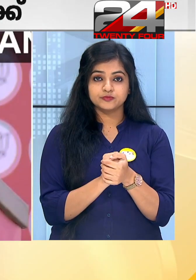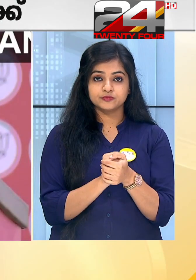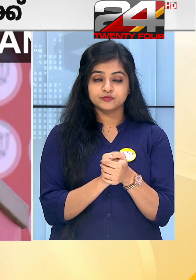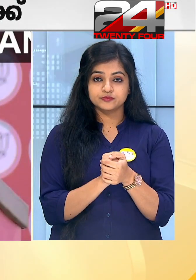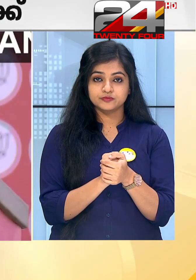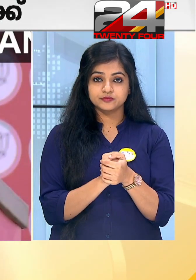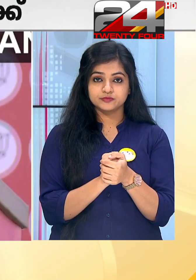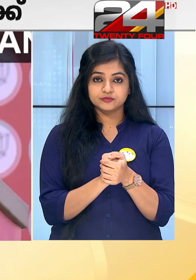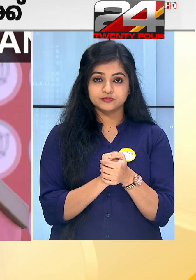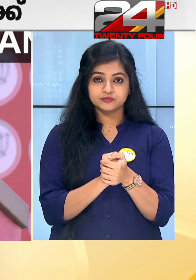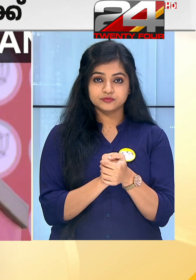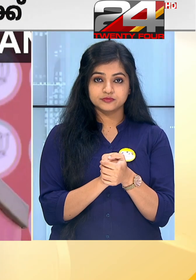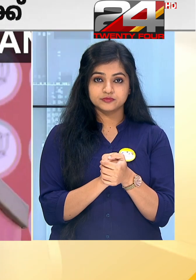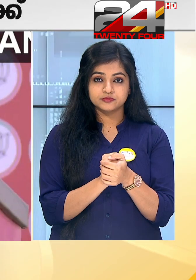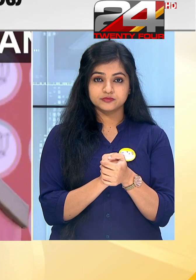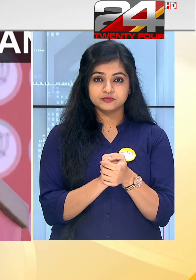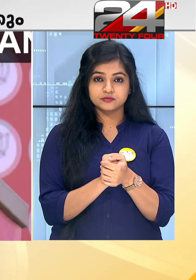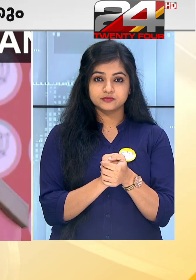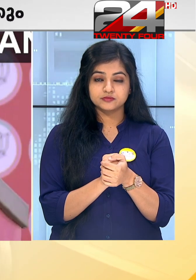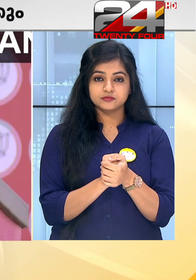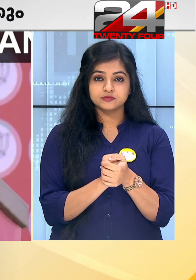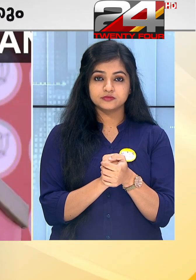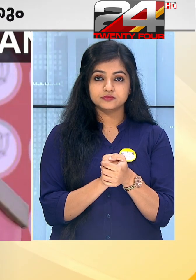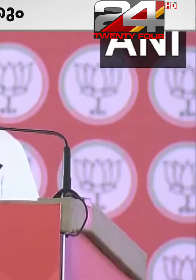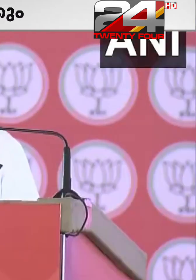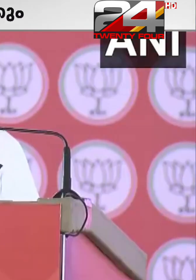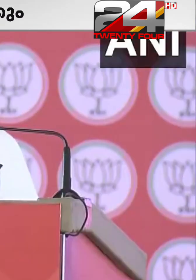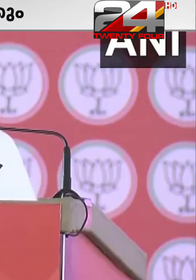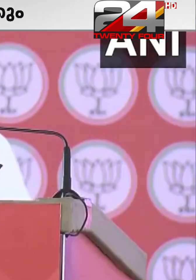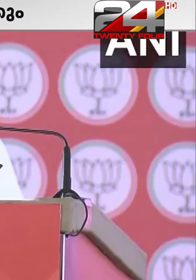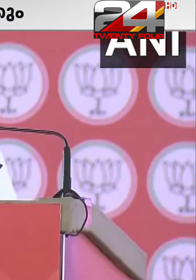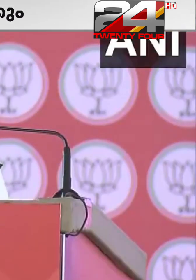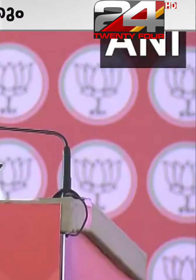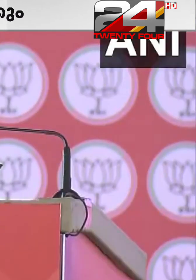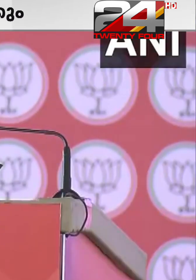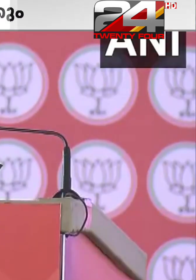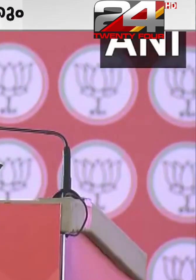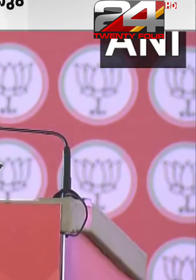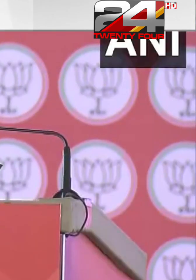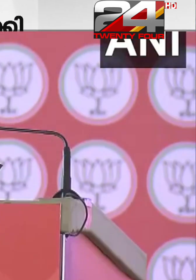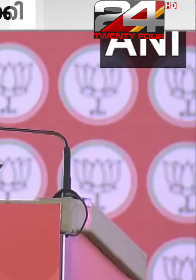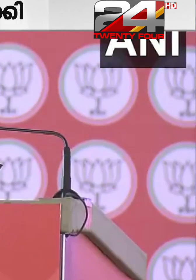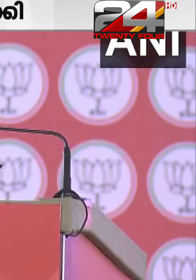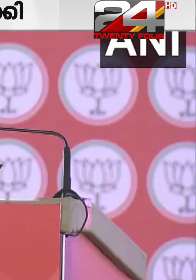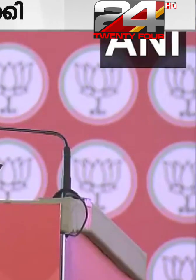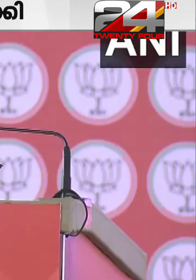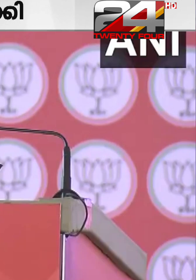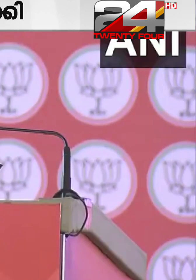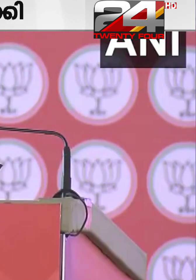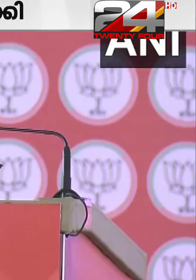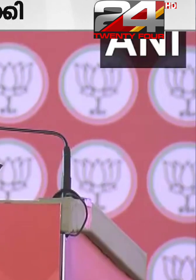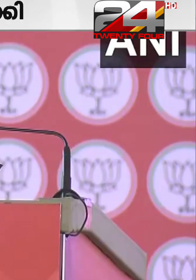इसी शक्ति को कुचलना चाहते हैं, तबाह करना चाहते हैं, समाप्त करना चाहते